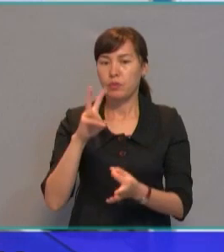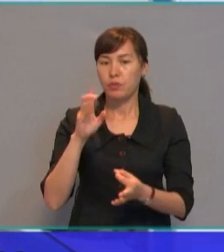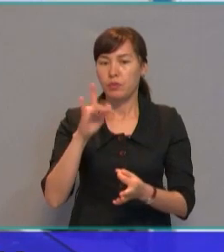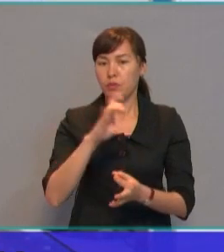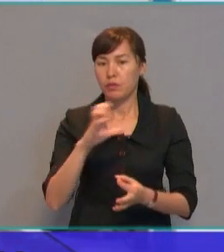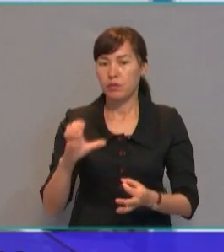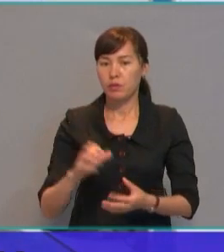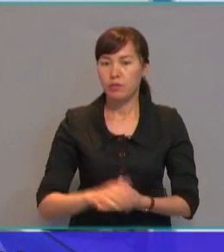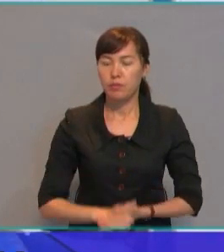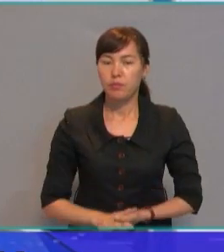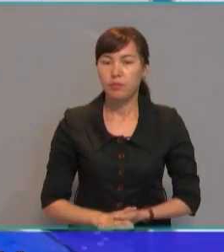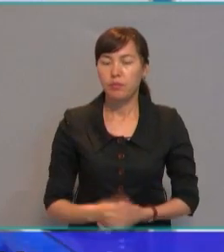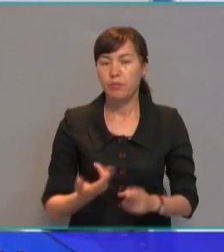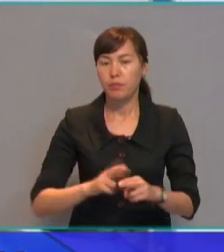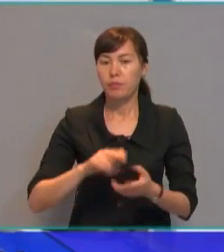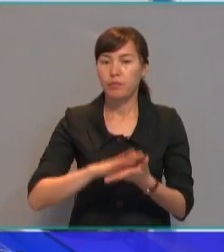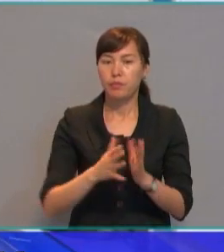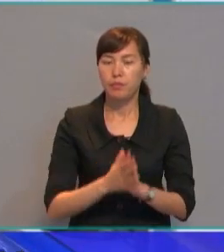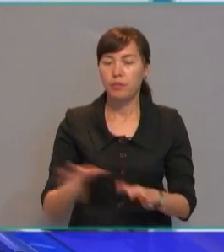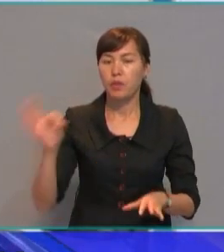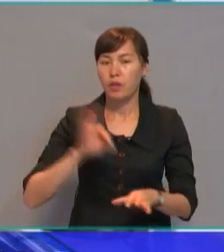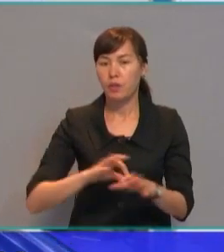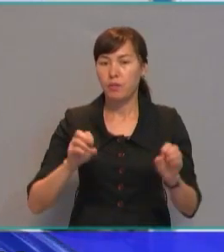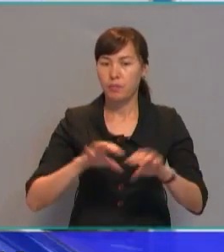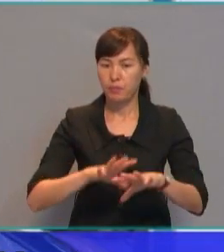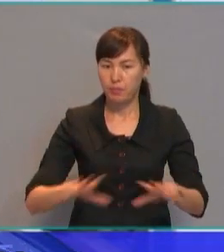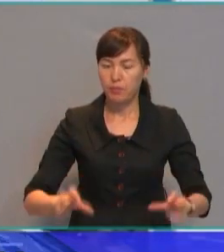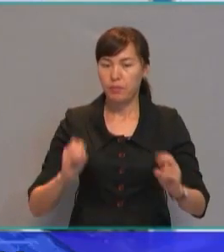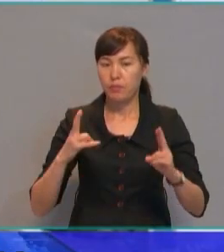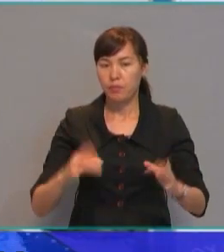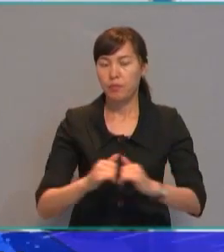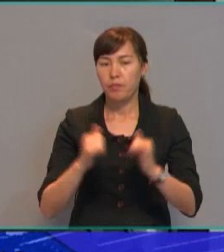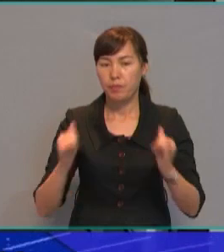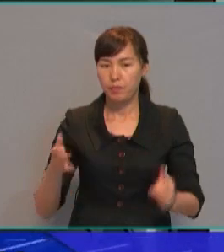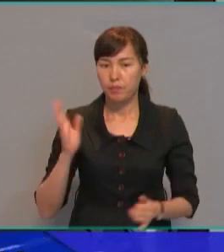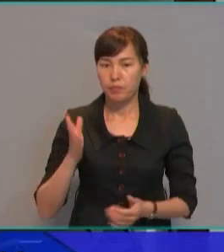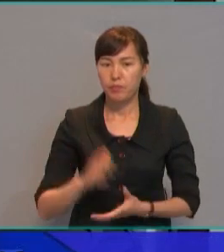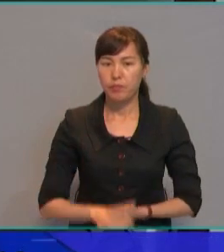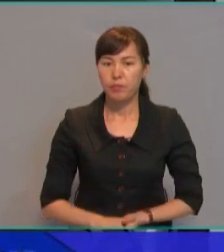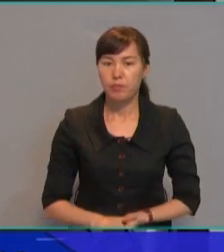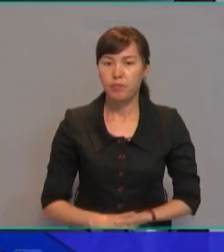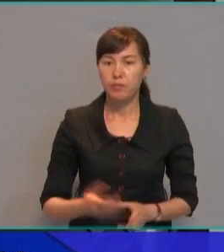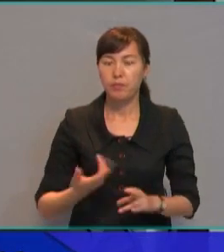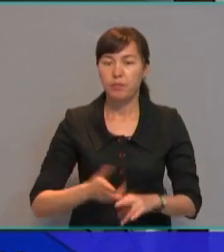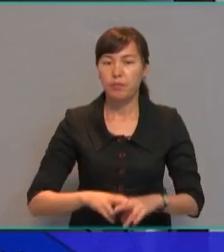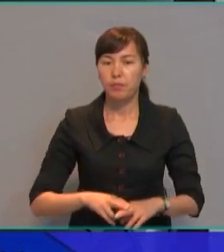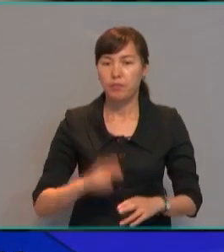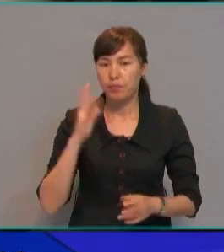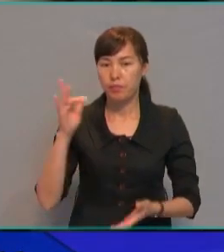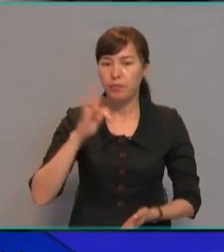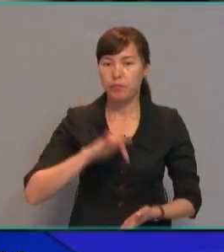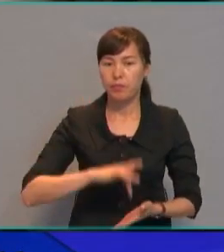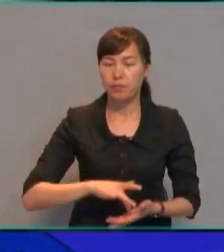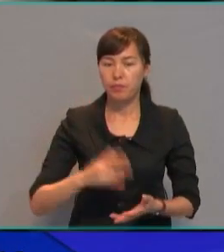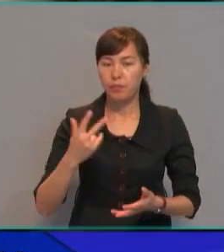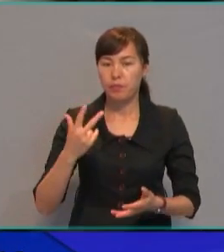мың адам. Бұл жағдай індеттің таралуы қауіпін арттырып отыр. Сол себепті Шымкент